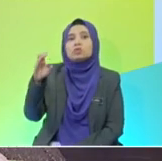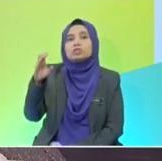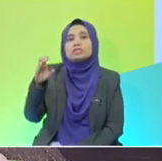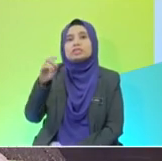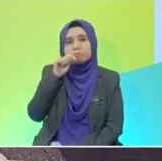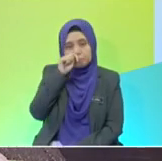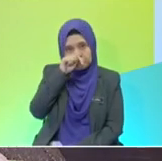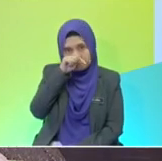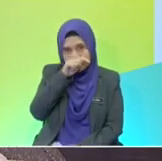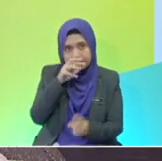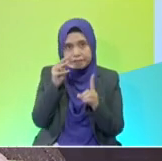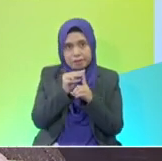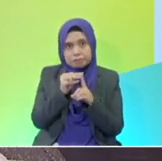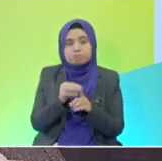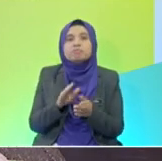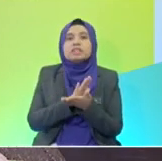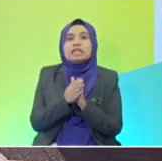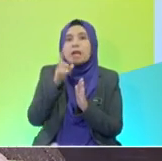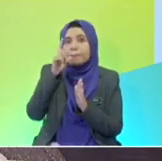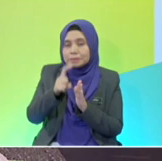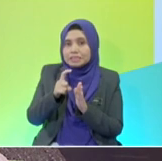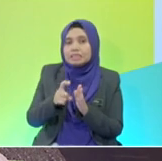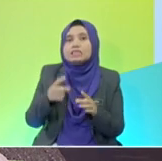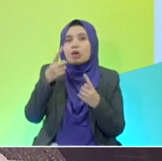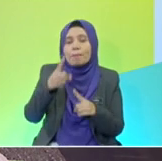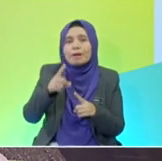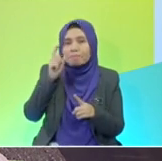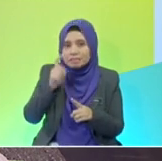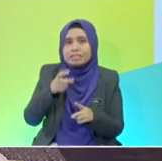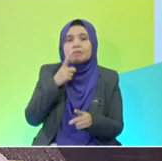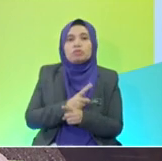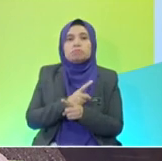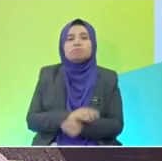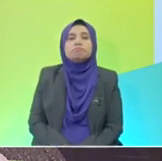sering setiap jawaban